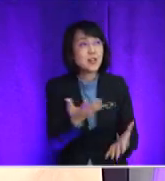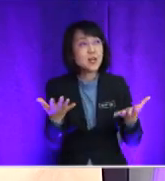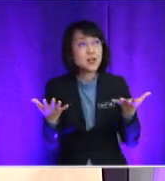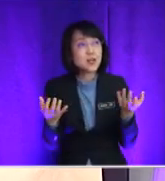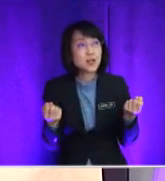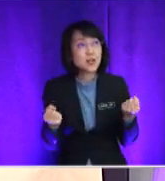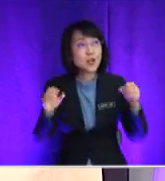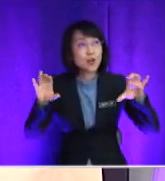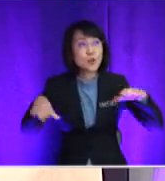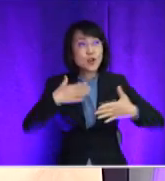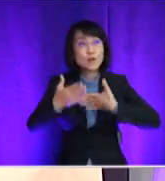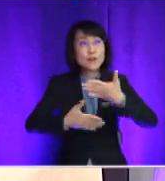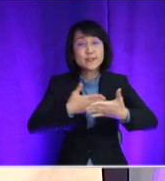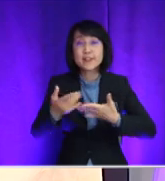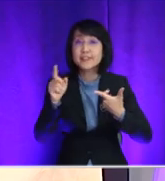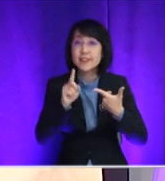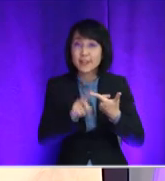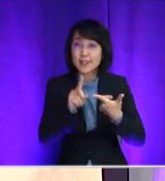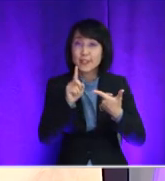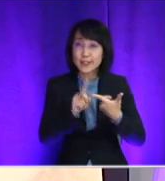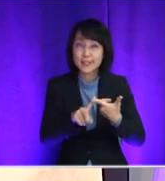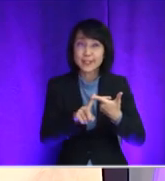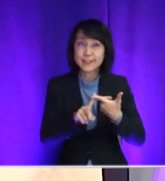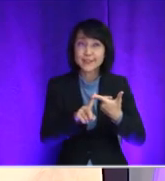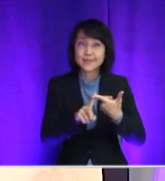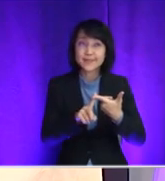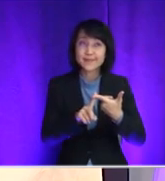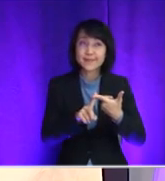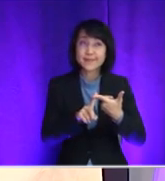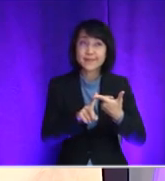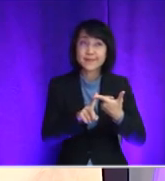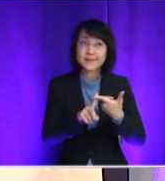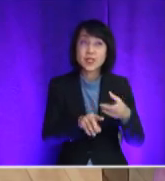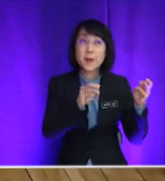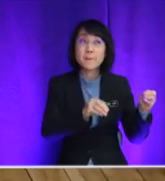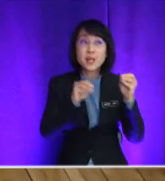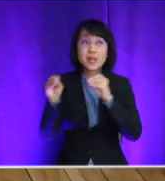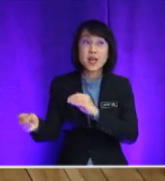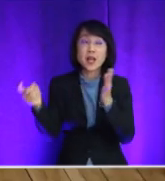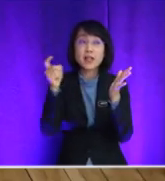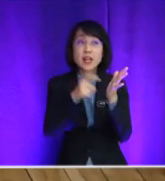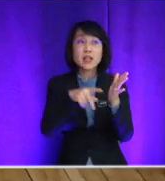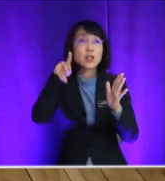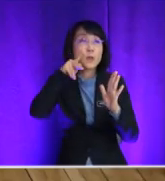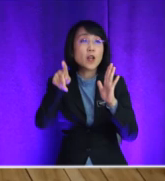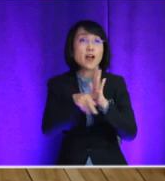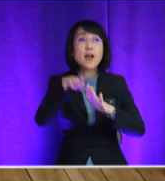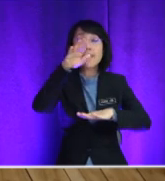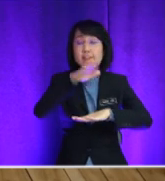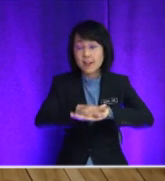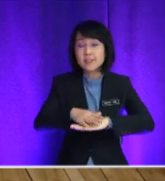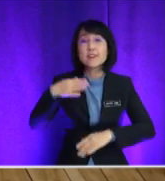buat proses yang kedua yang seterusnya memindahkan tanda pola ke atas fabrik